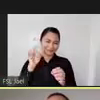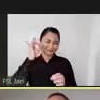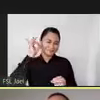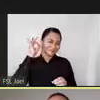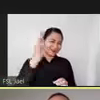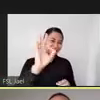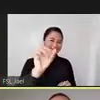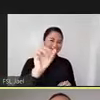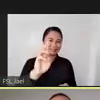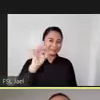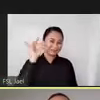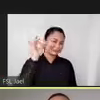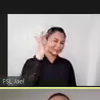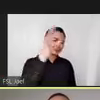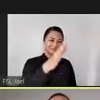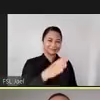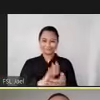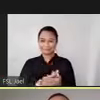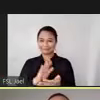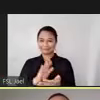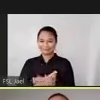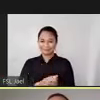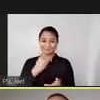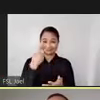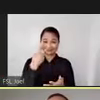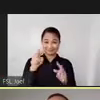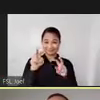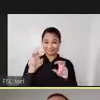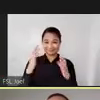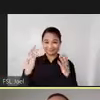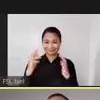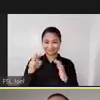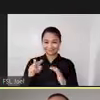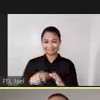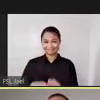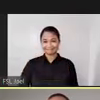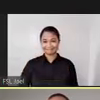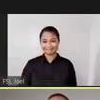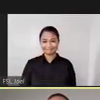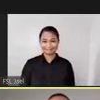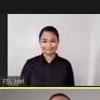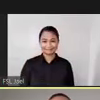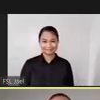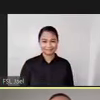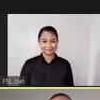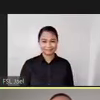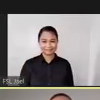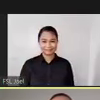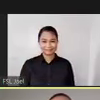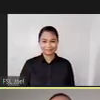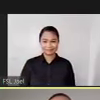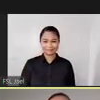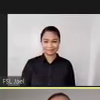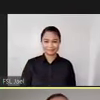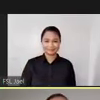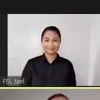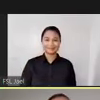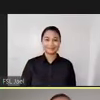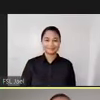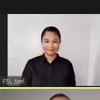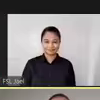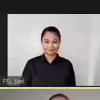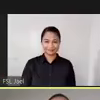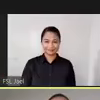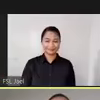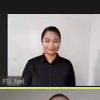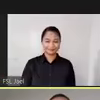noong 2019 sa Isla Verde at Cagbalete Island, tuloy-tuloy po ang Meralco sa pagbibigay liwanag. Ngayong panahon ng pandemya,